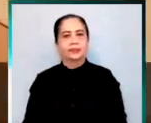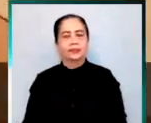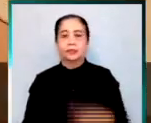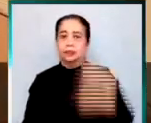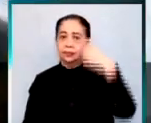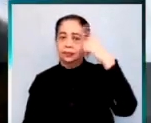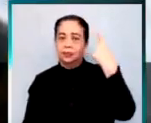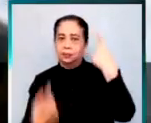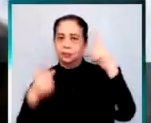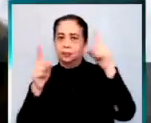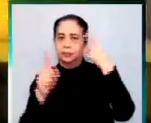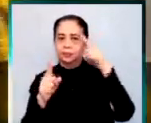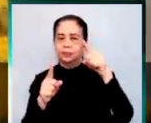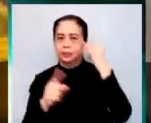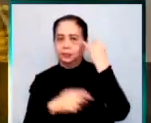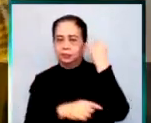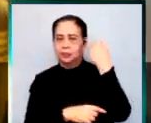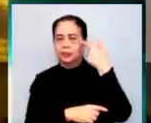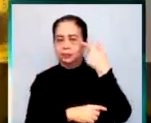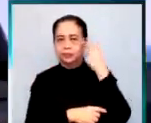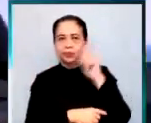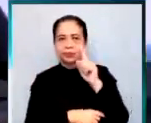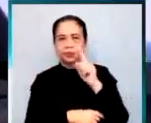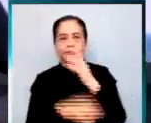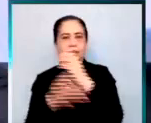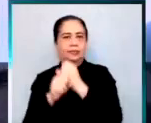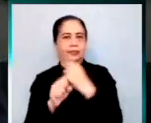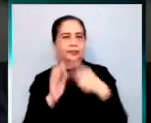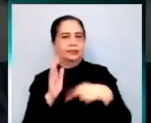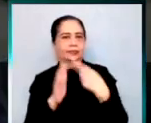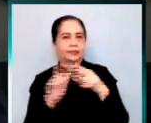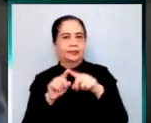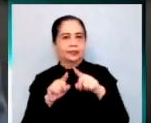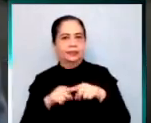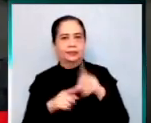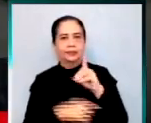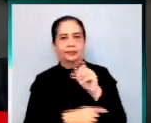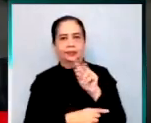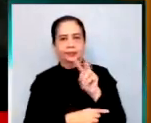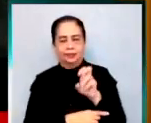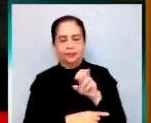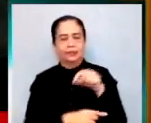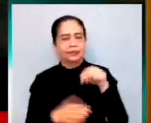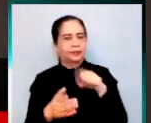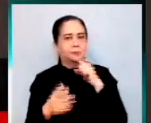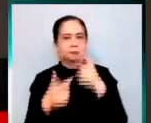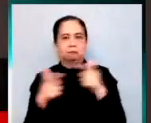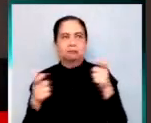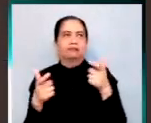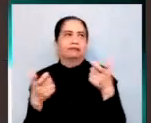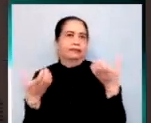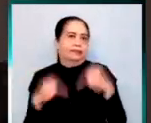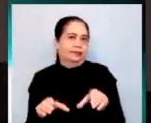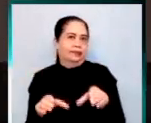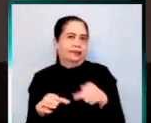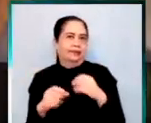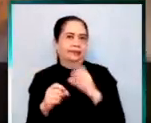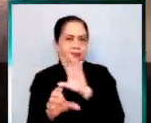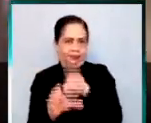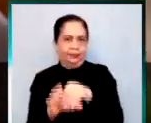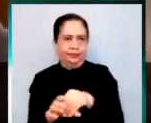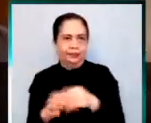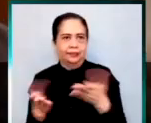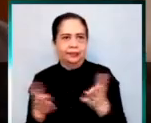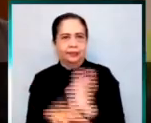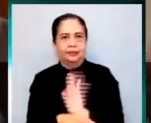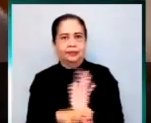daw para kay Jerry Gonzalez ang makuha ang role bilang Dave. Ito na po talaga yung biggest break. To be na makas dito and mag-play